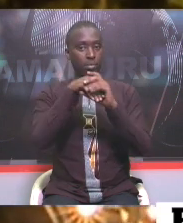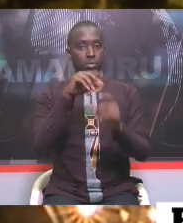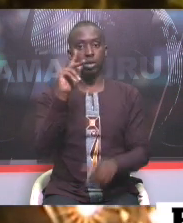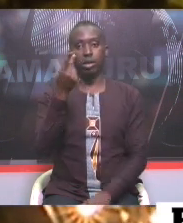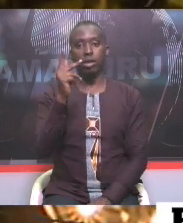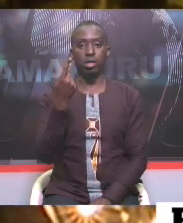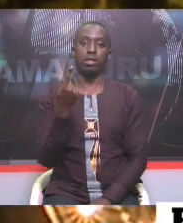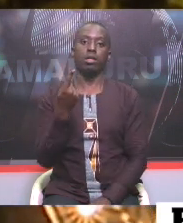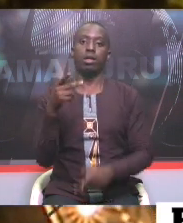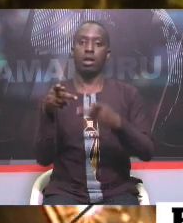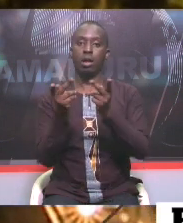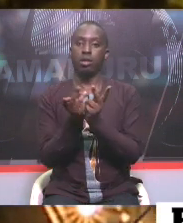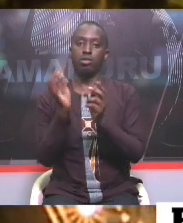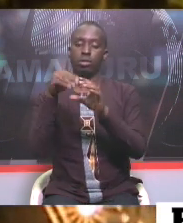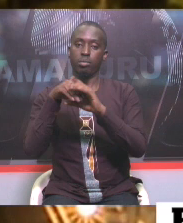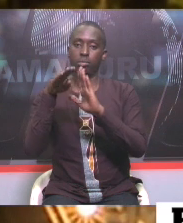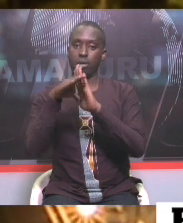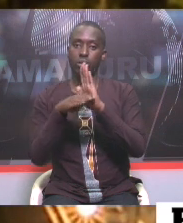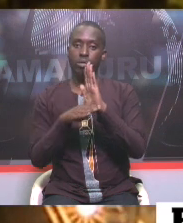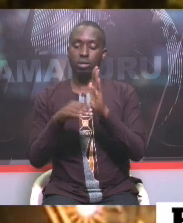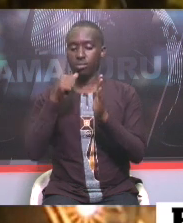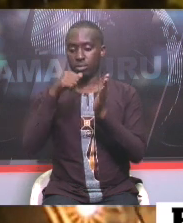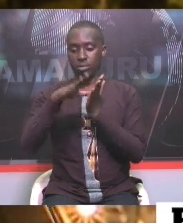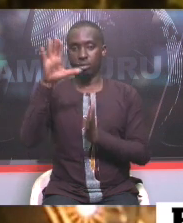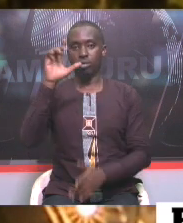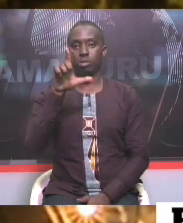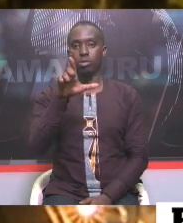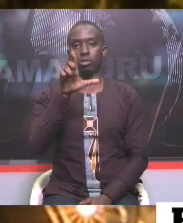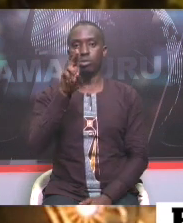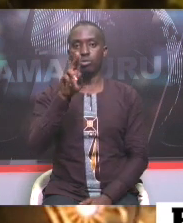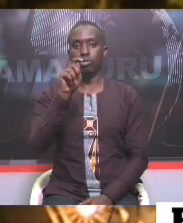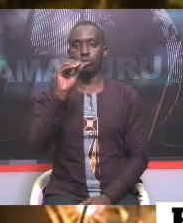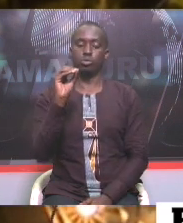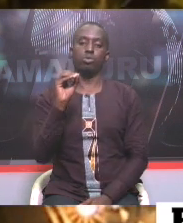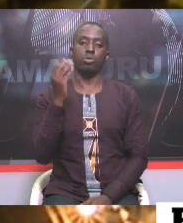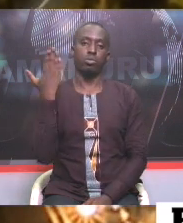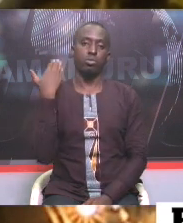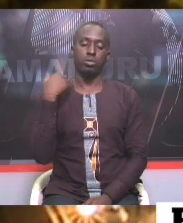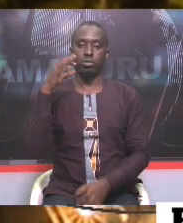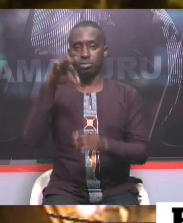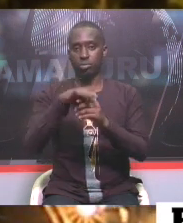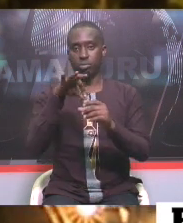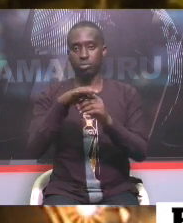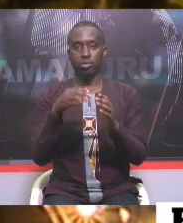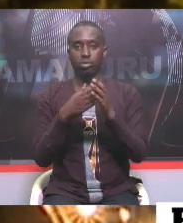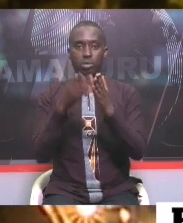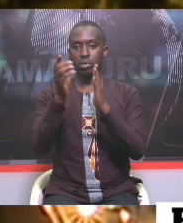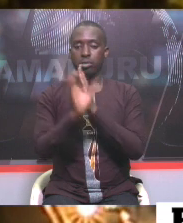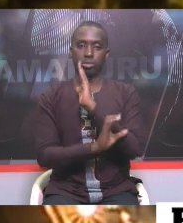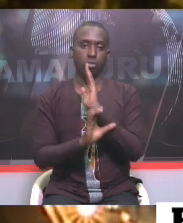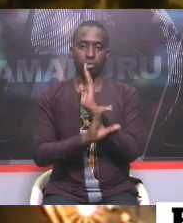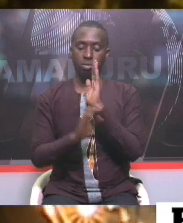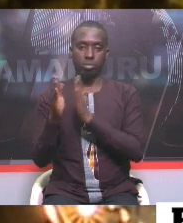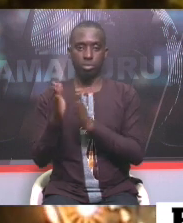Kenya, aho yitabiriye umuhango wo kurahira kwa William Ruto uherutse gutorerwa kuyobora iki gihugu,